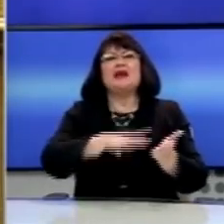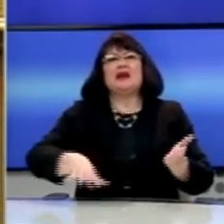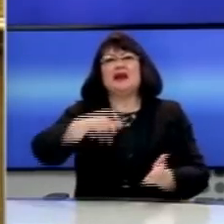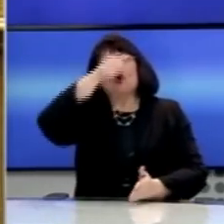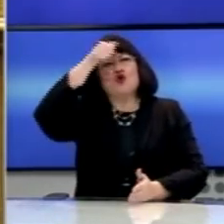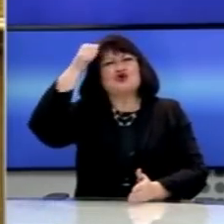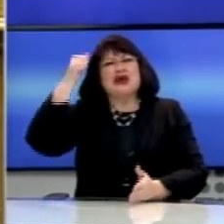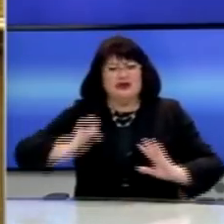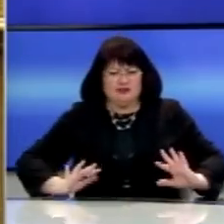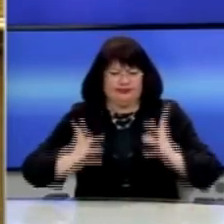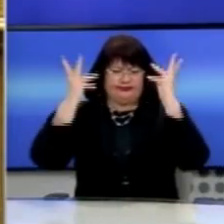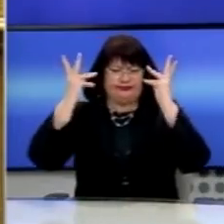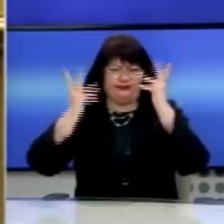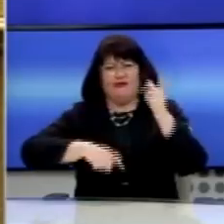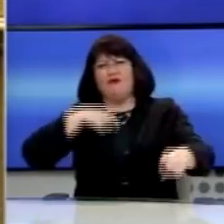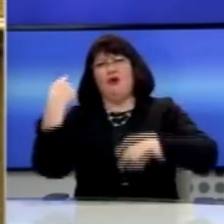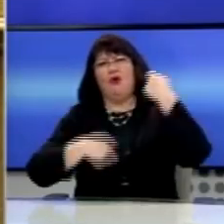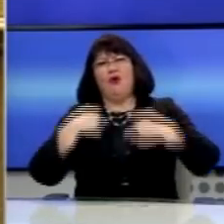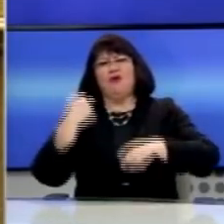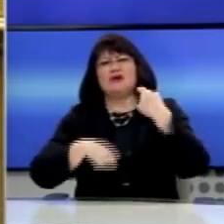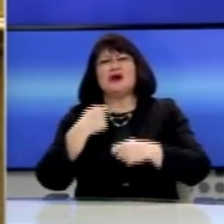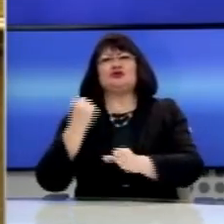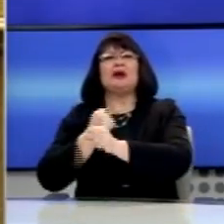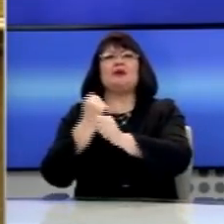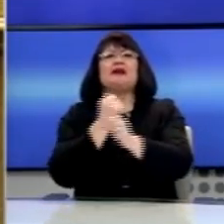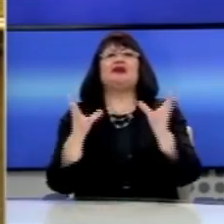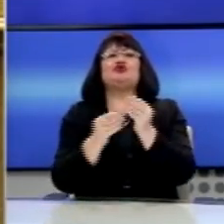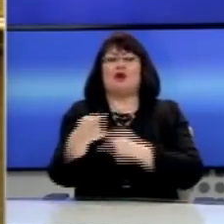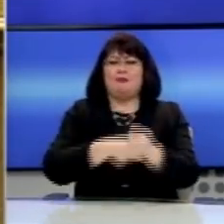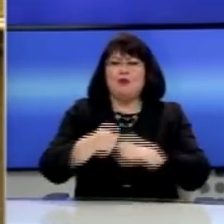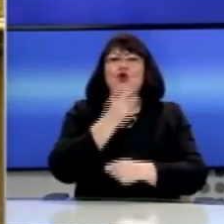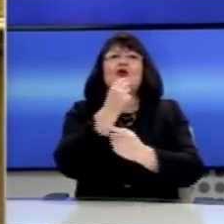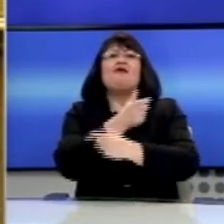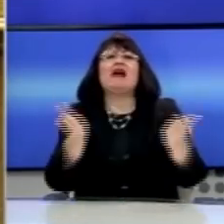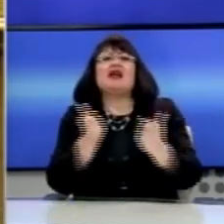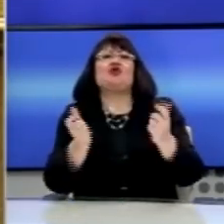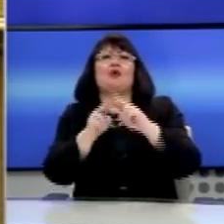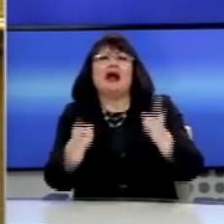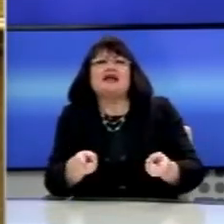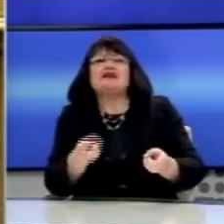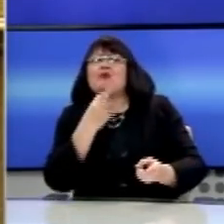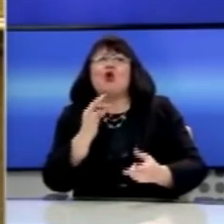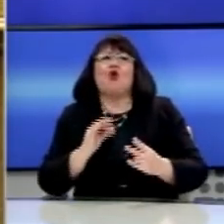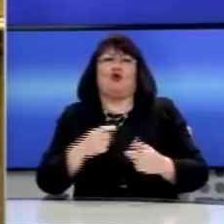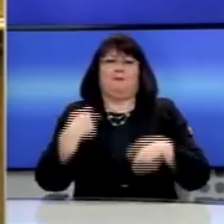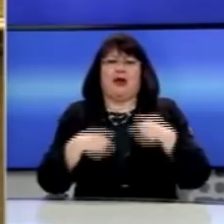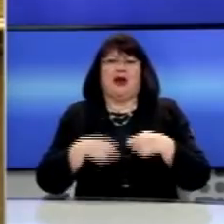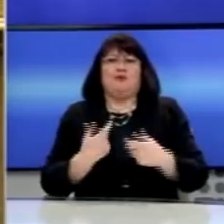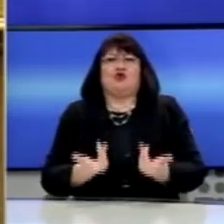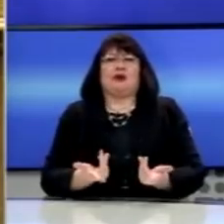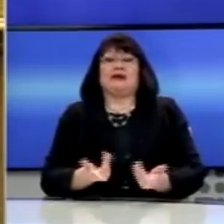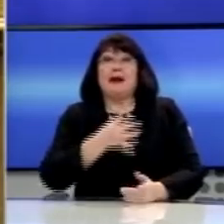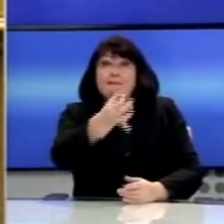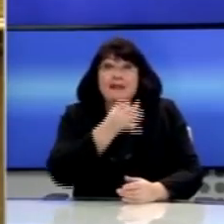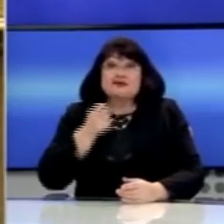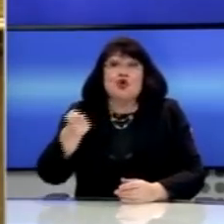αλλού? Γιατί διαμαρτύρονται οι επαγγελματίες στο εμπόριο, στην εστίαση? Πείτε καθαρά τι θα γίνει